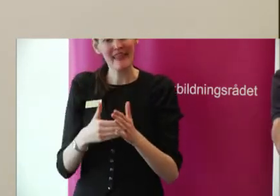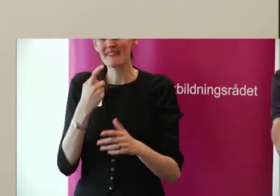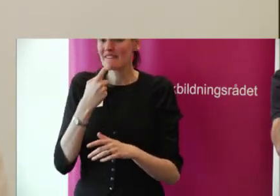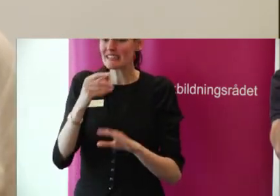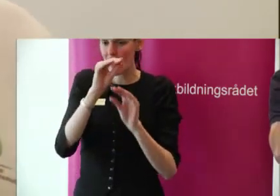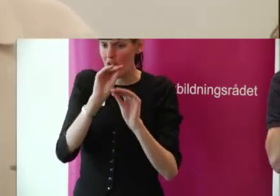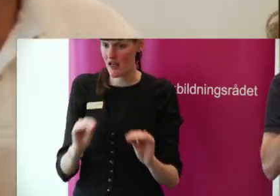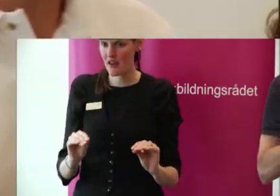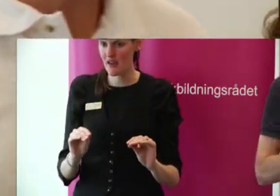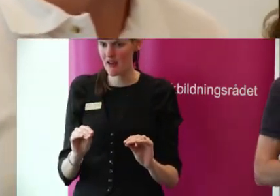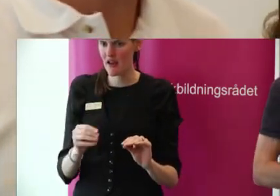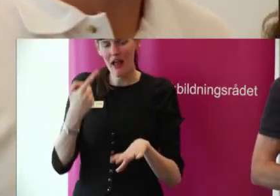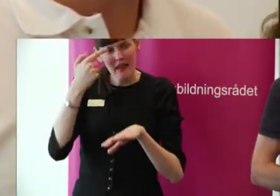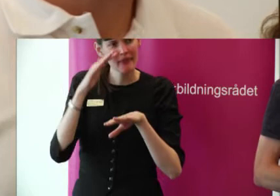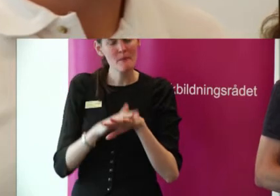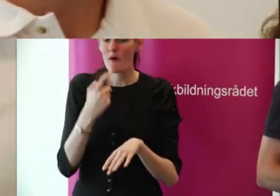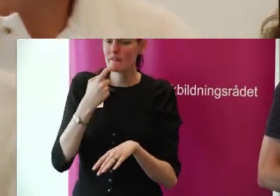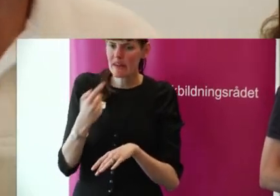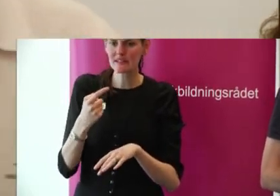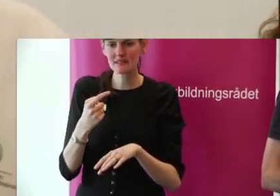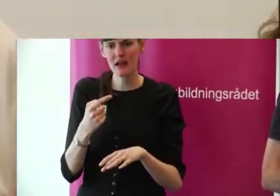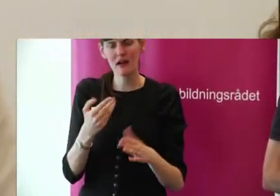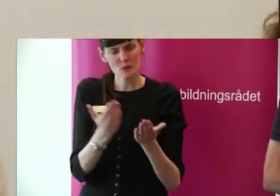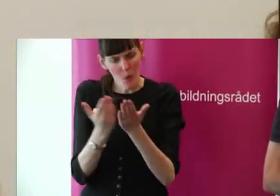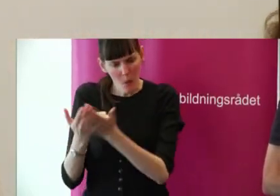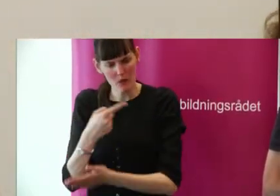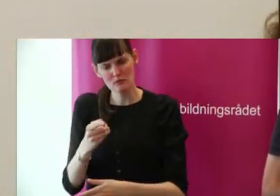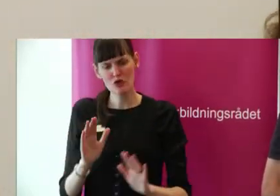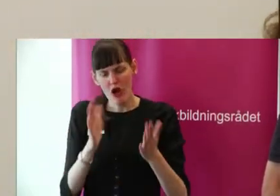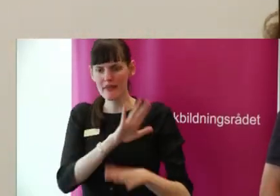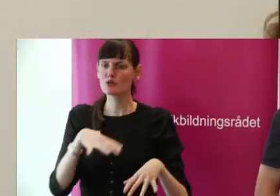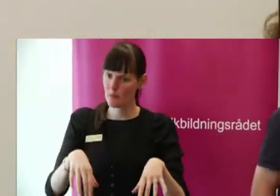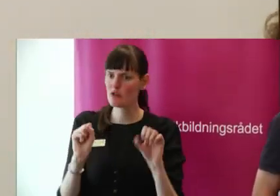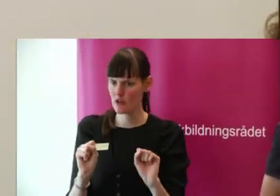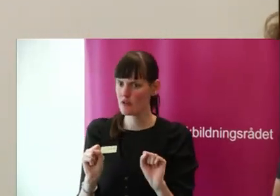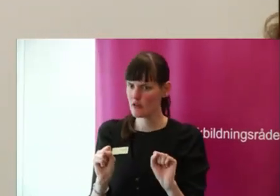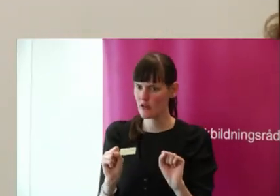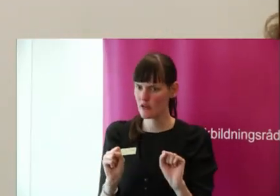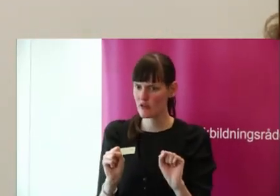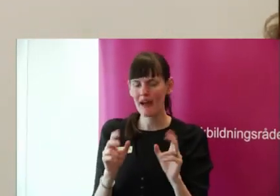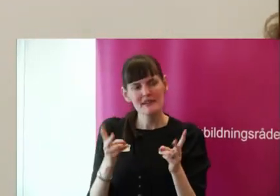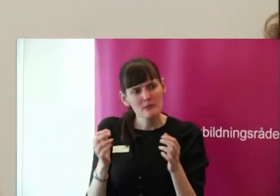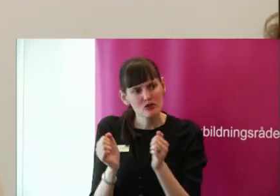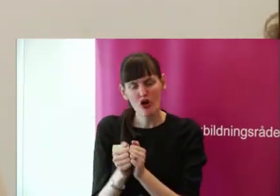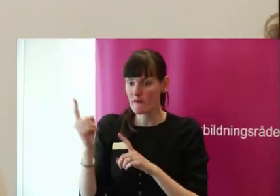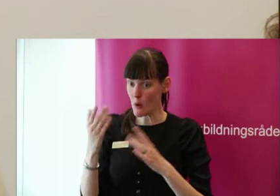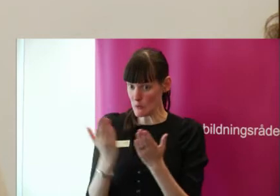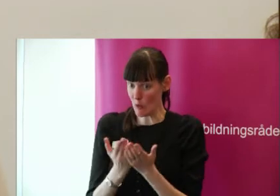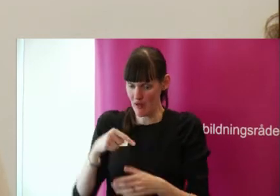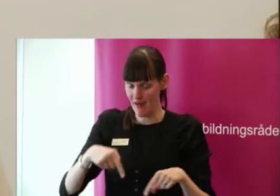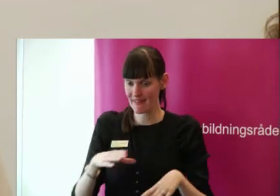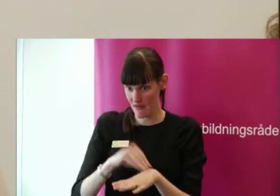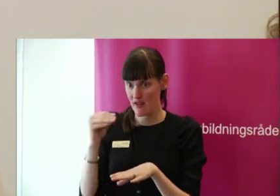läraren. Man har tillit till finska skolledaren. De klarar sitt uppdrag. precis samma sak i folkhögskolan i